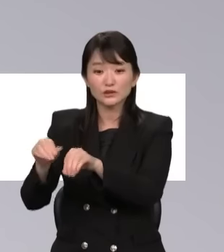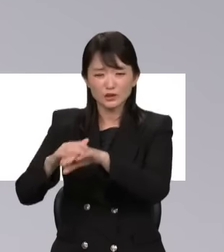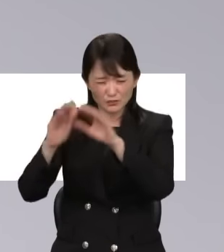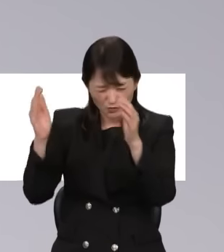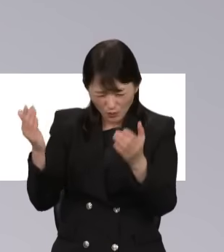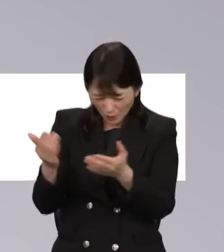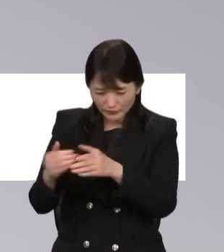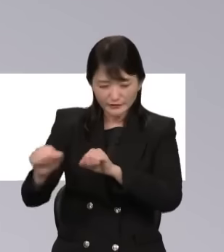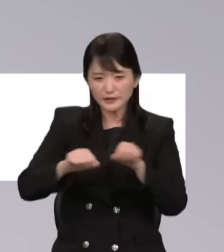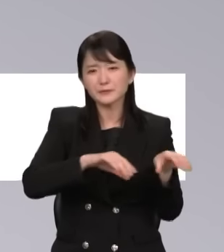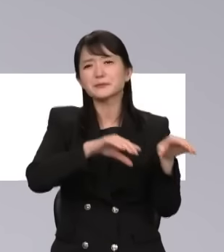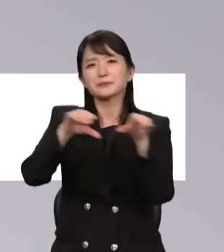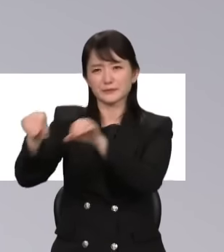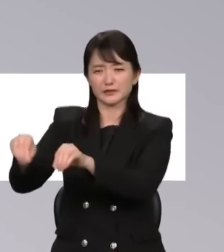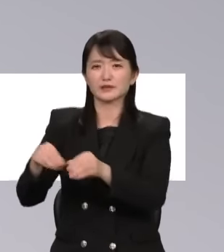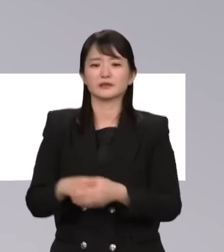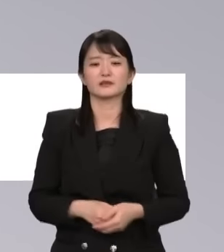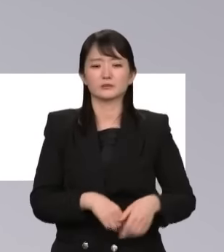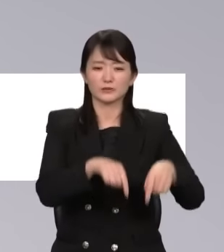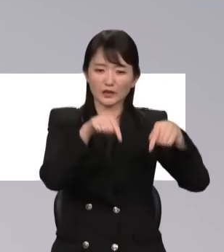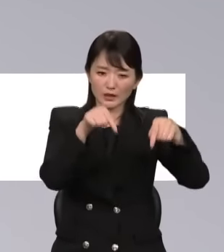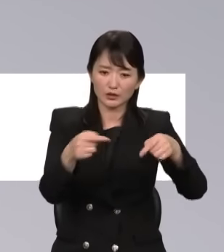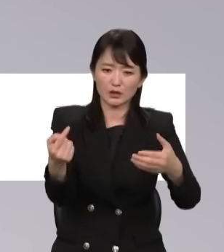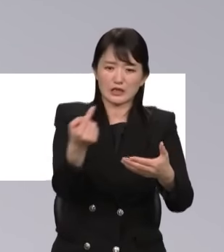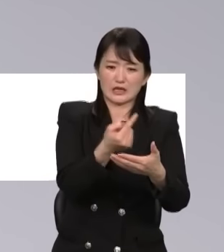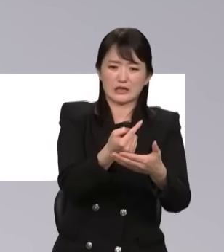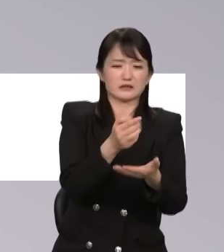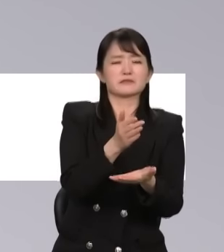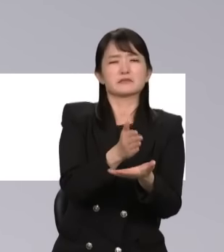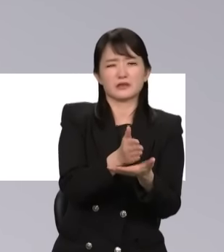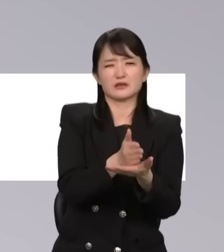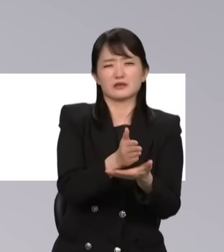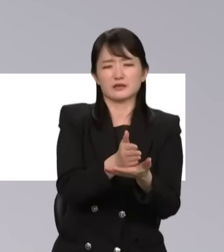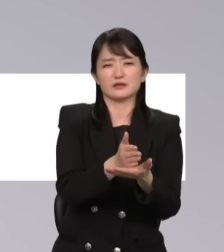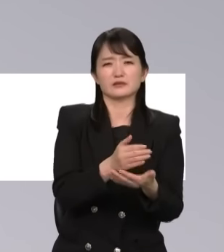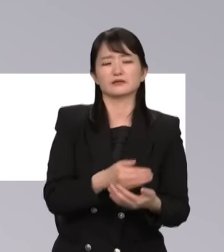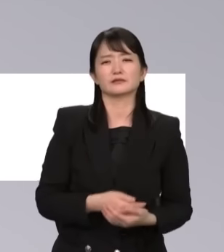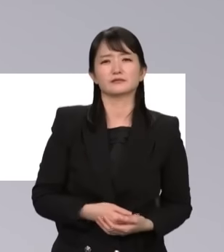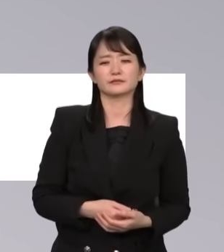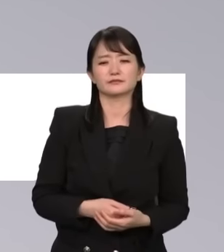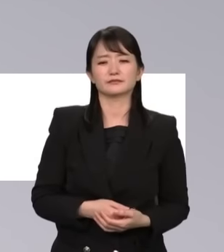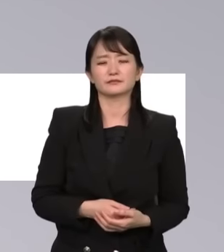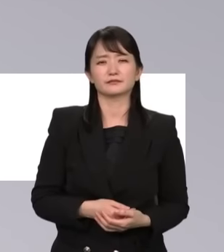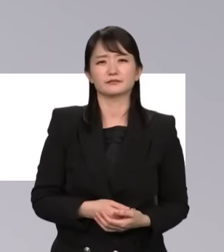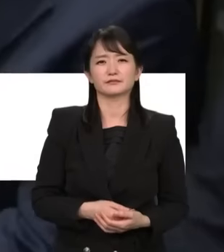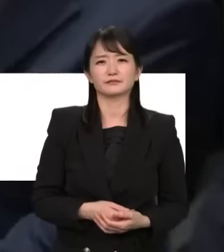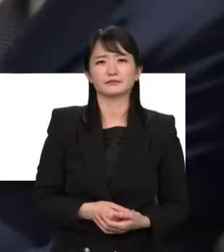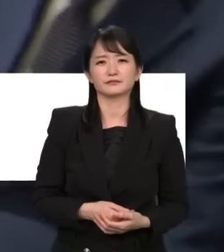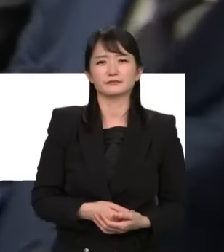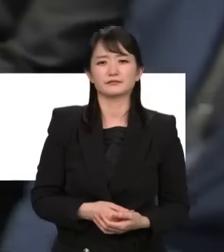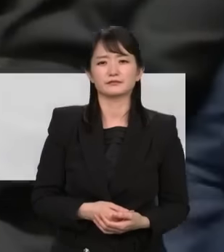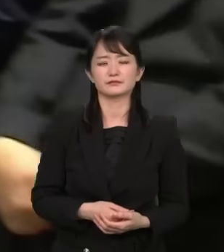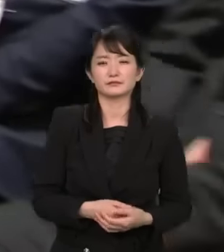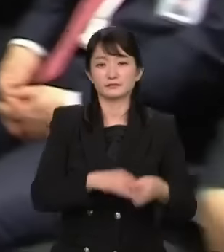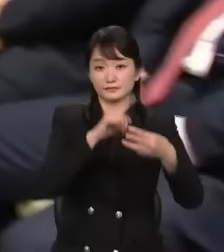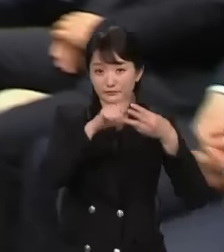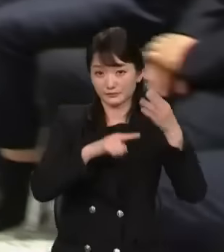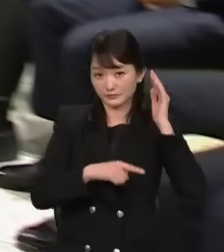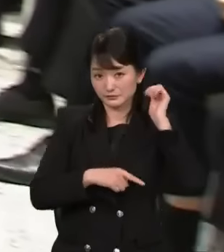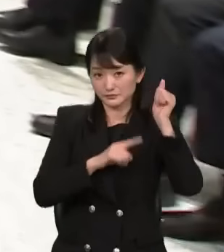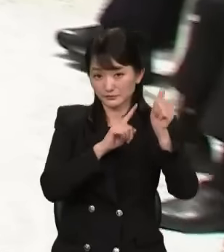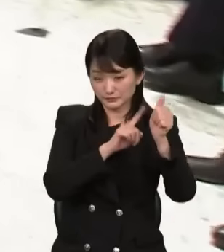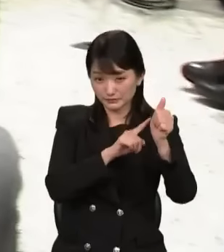중단을 말합니다. 외교 무대에도 저는 뭐 참석하시는 것은 자제할 필요가 있다고 생각합니다. 윤 대통령은